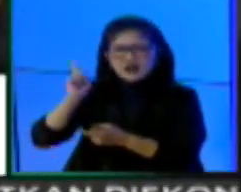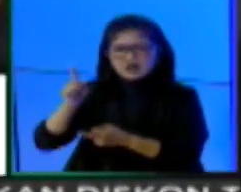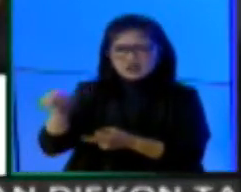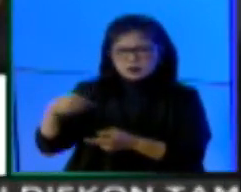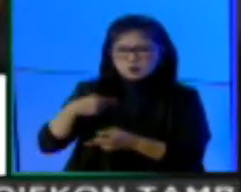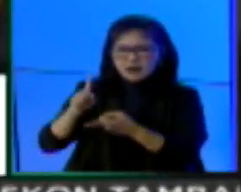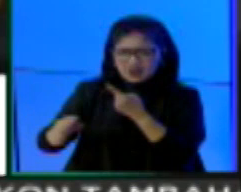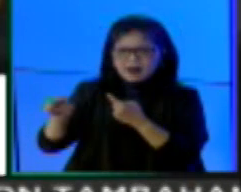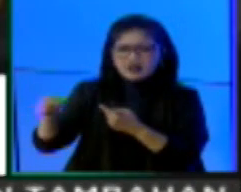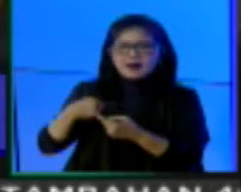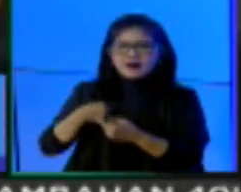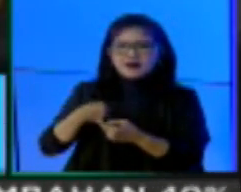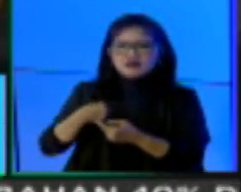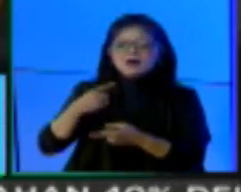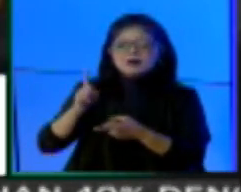Saya dalam posisi sulit.